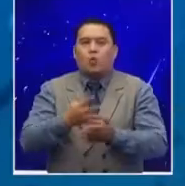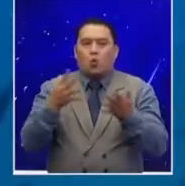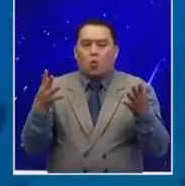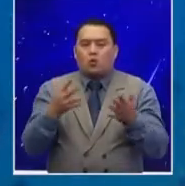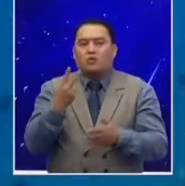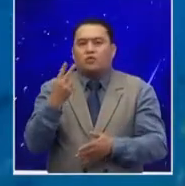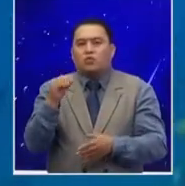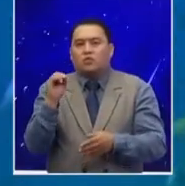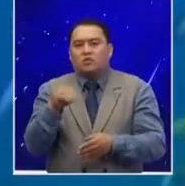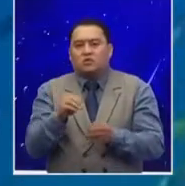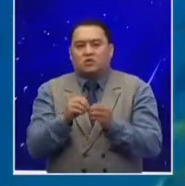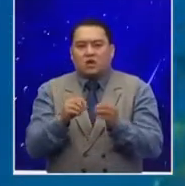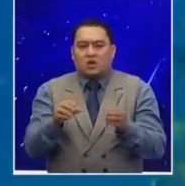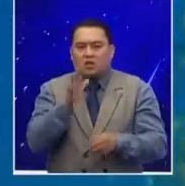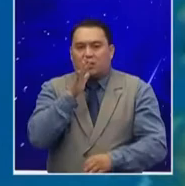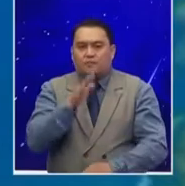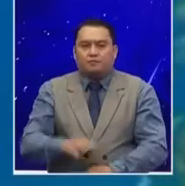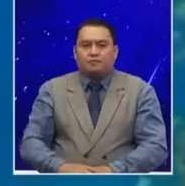чем двух десятков лет.